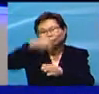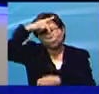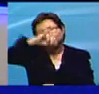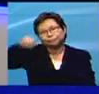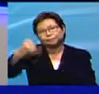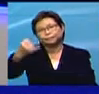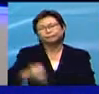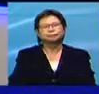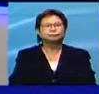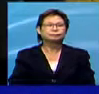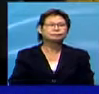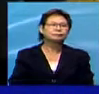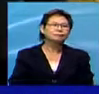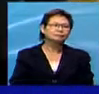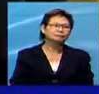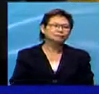Putrajaya.